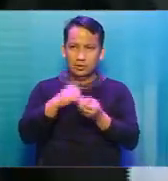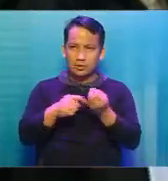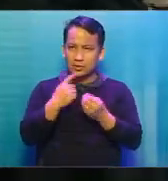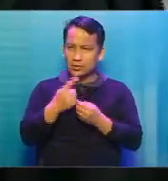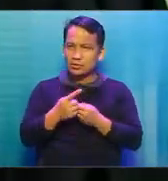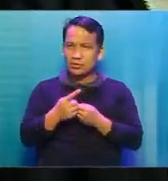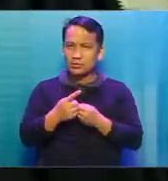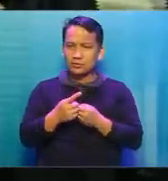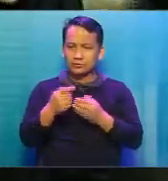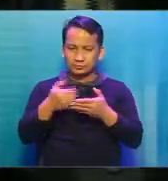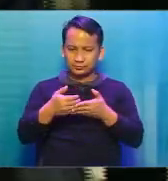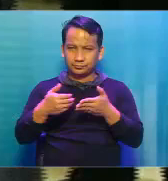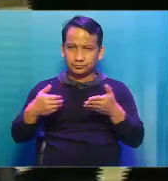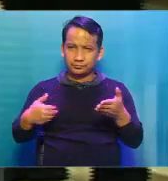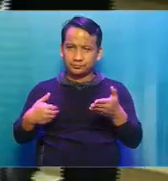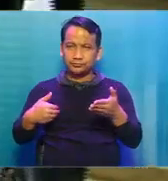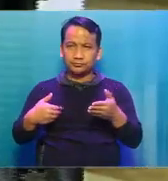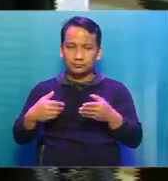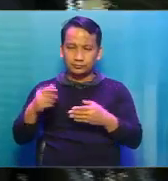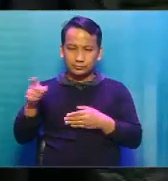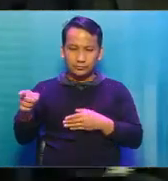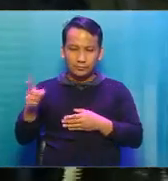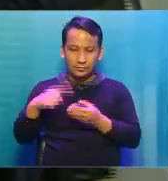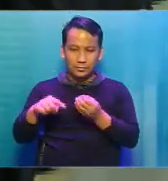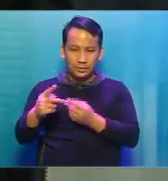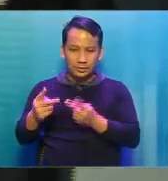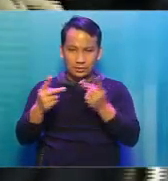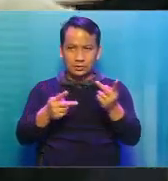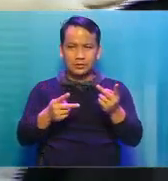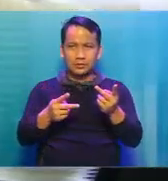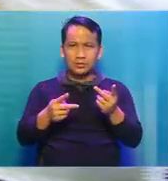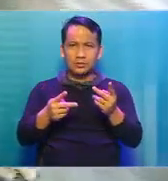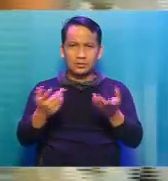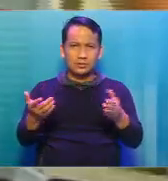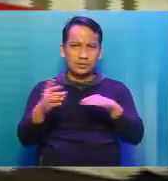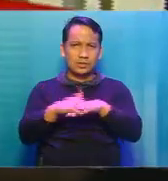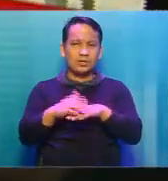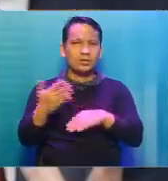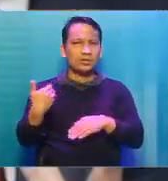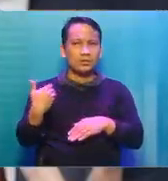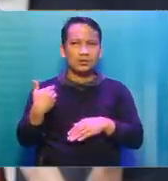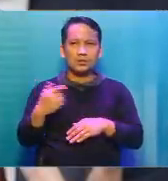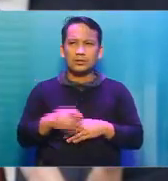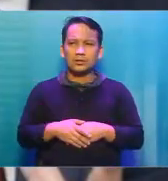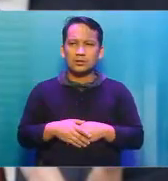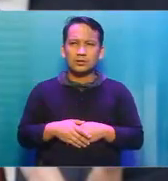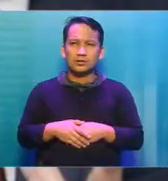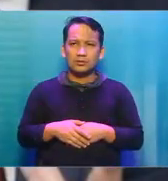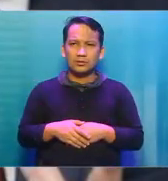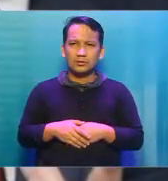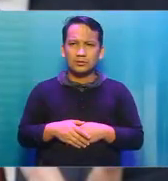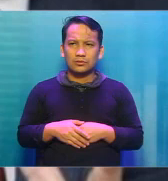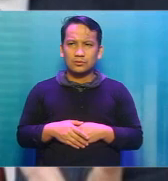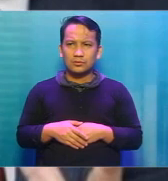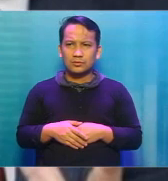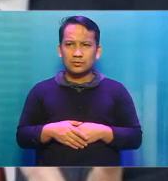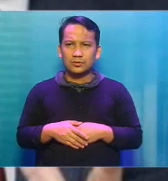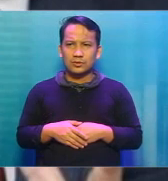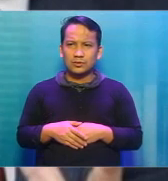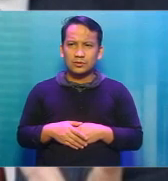kanya, iniuurong na raw ng mga AITA ang kanilang petition for intervention. Your Honors, there is a